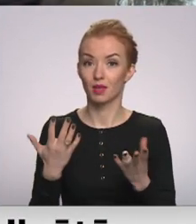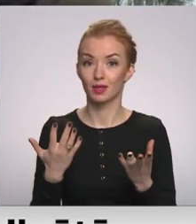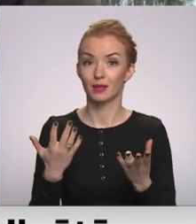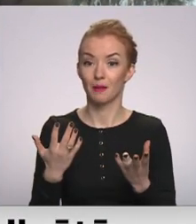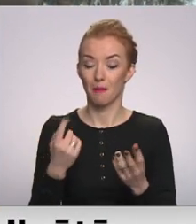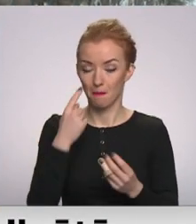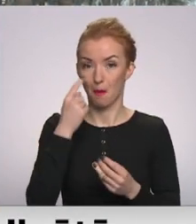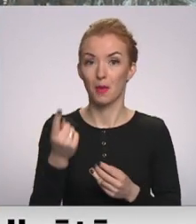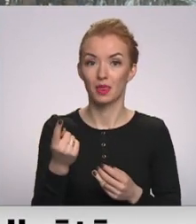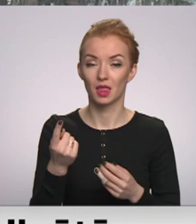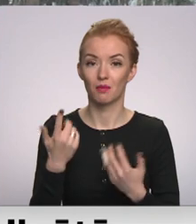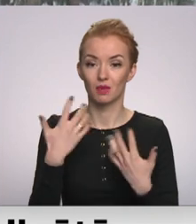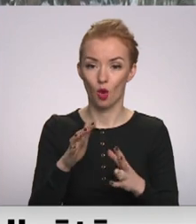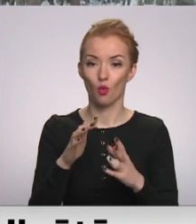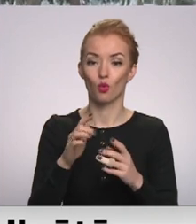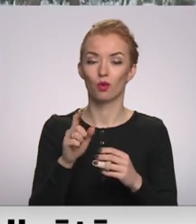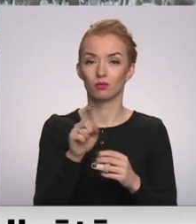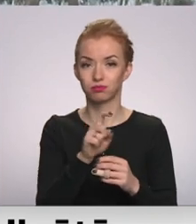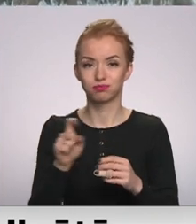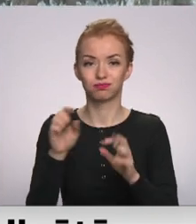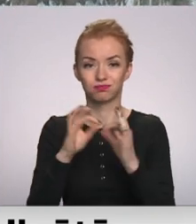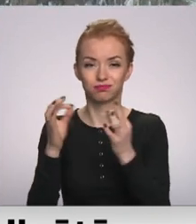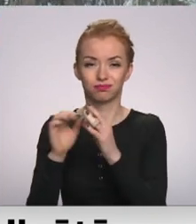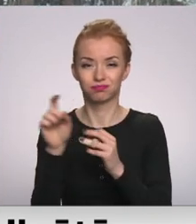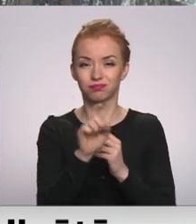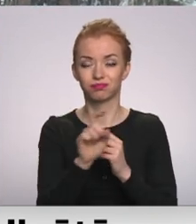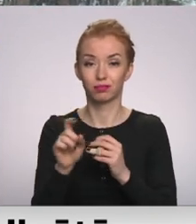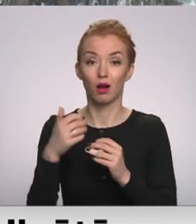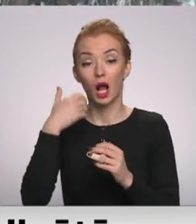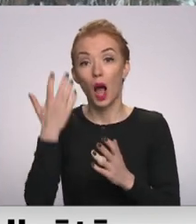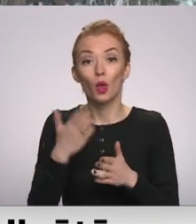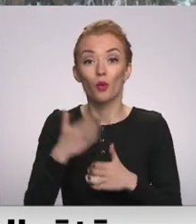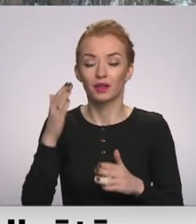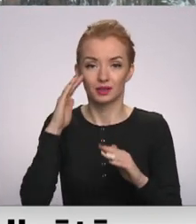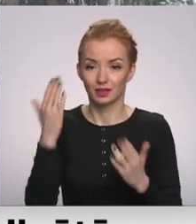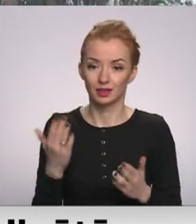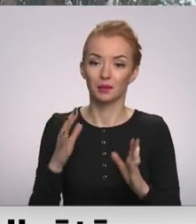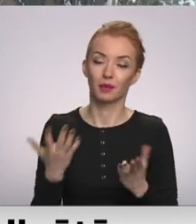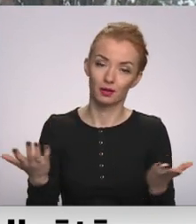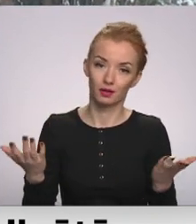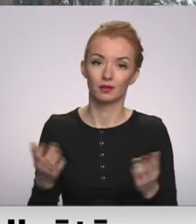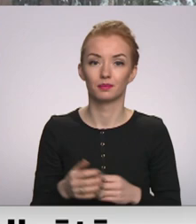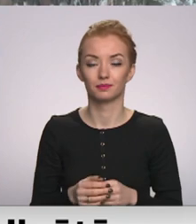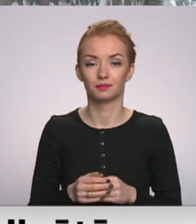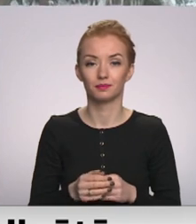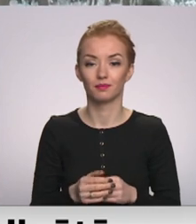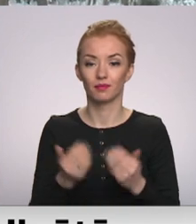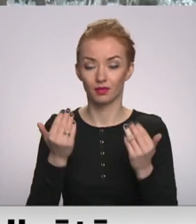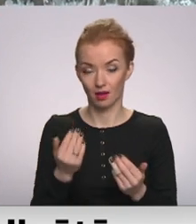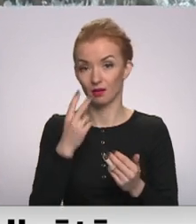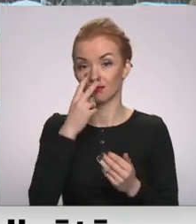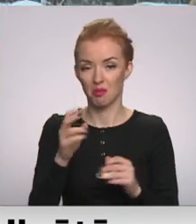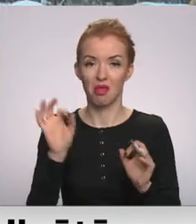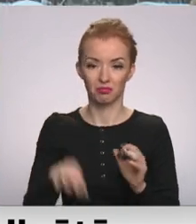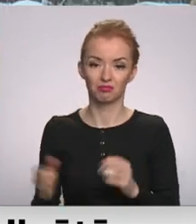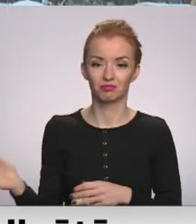Bet pamanījām jau, ka ir sazīmēti šogad koki, un kad tas notiks, mēs nezinājām, protams, bet, kā redzat, tas notiek